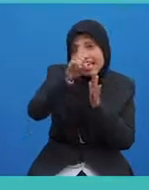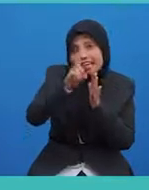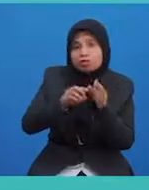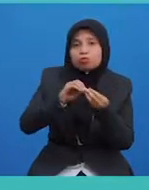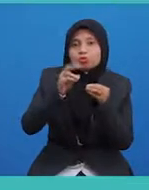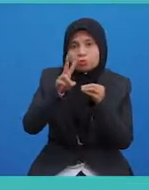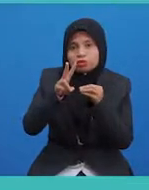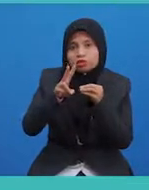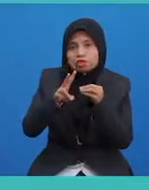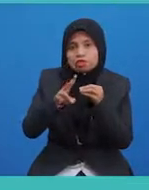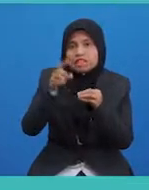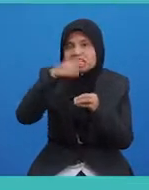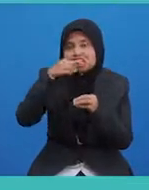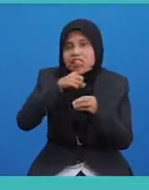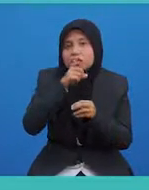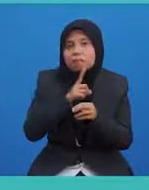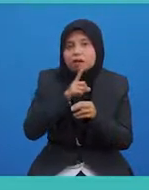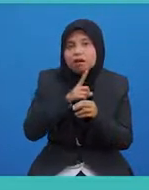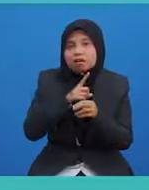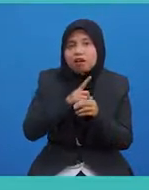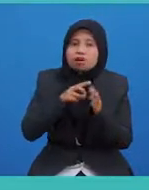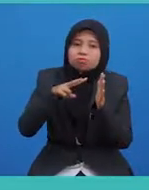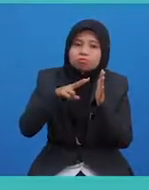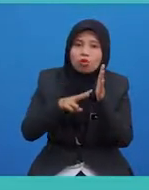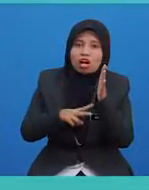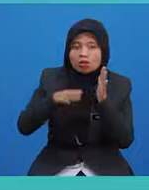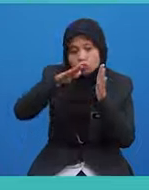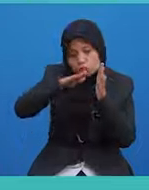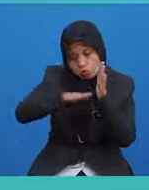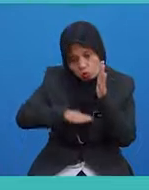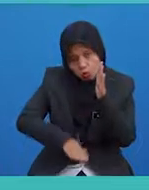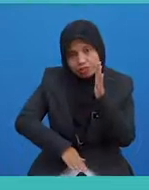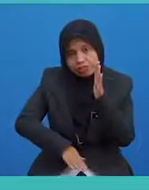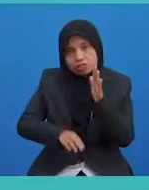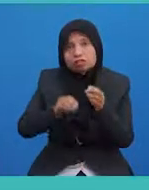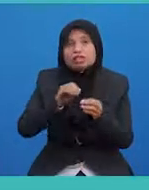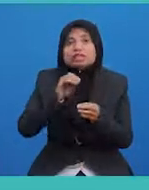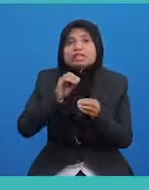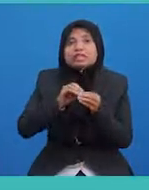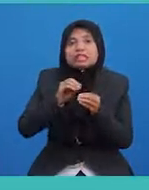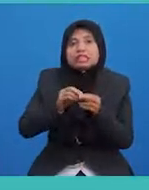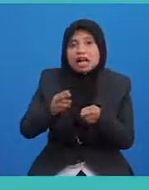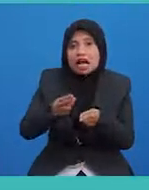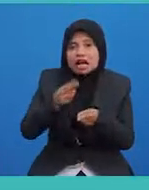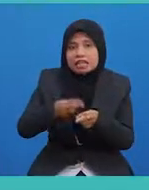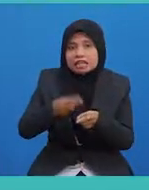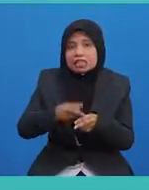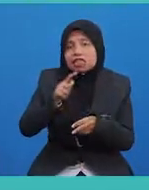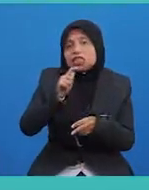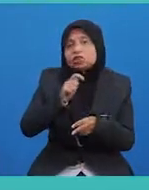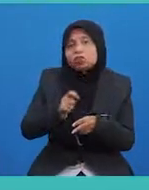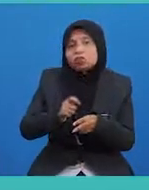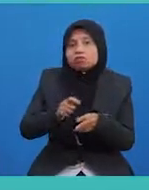Kedua, cili merah menunjukkan pola penurunan. Ketiga, halia tua mengalami pola